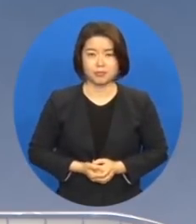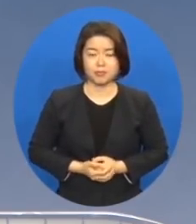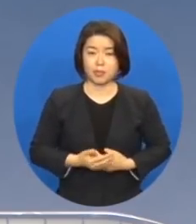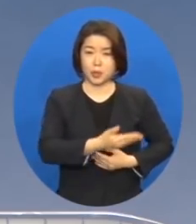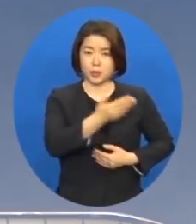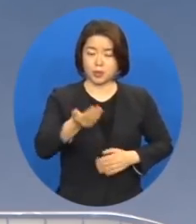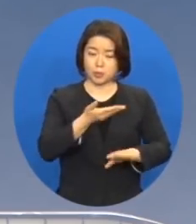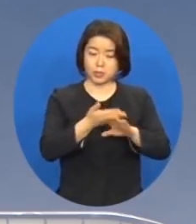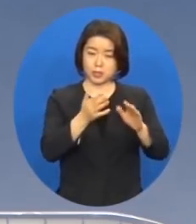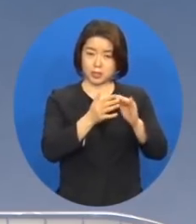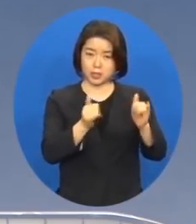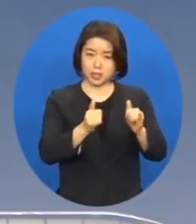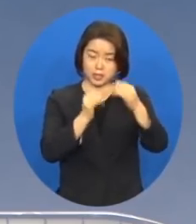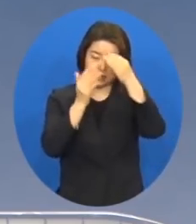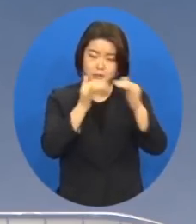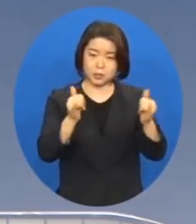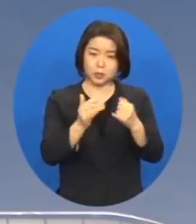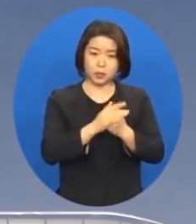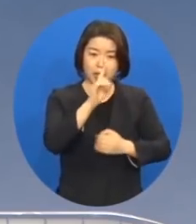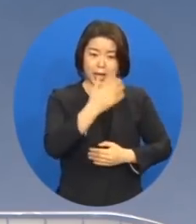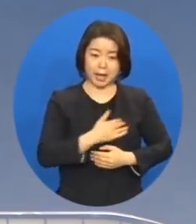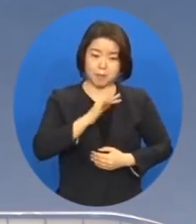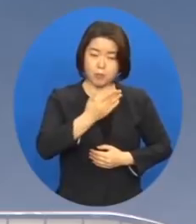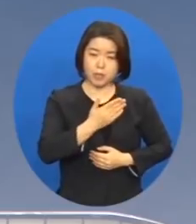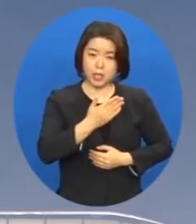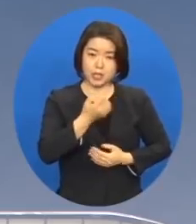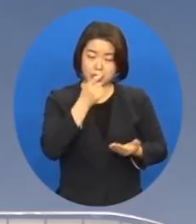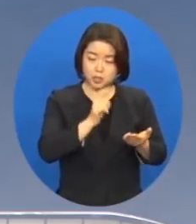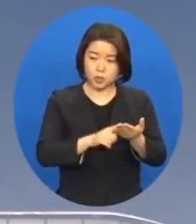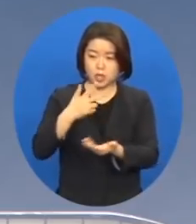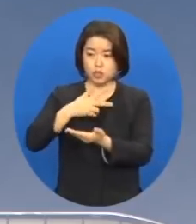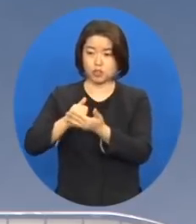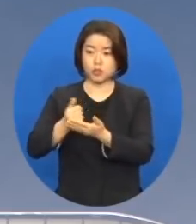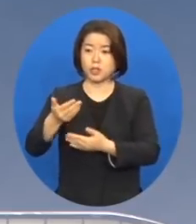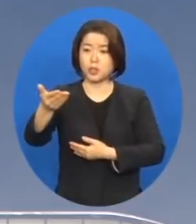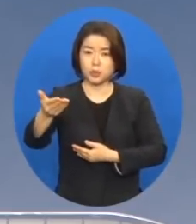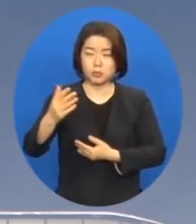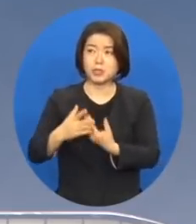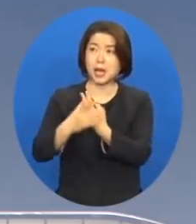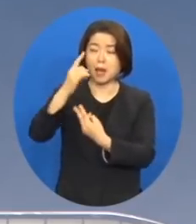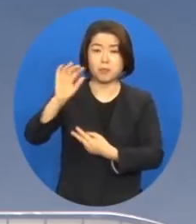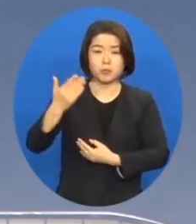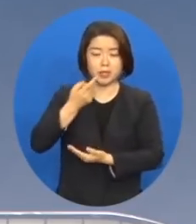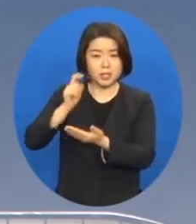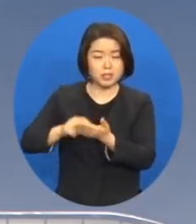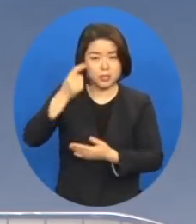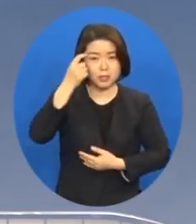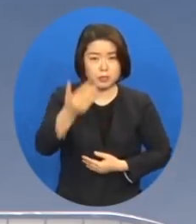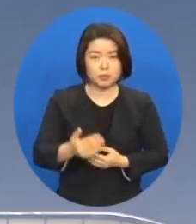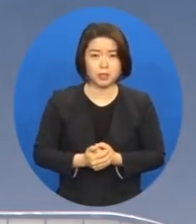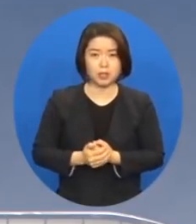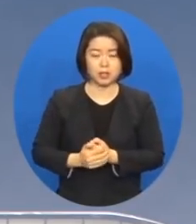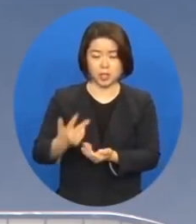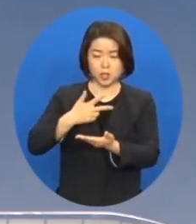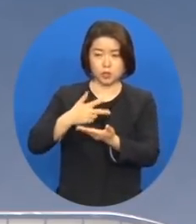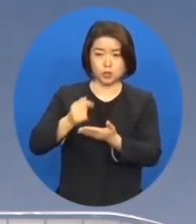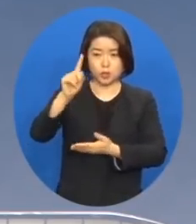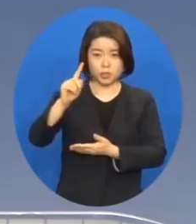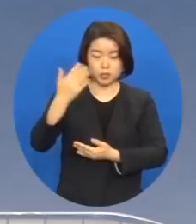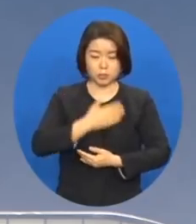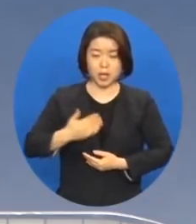여러분이 다른 성도와 한 몸 되는 게 쉽겠습니까? 주님과 여러분이 하나가 되는 게 쉽겠습니까? 주님과 여러분이